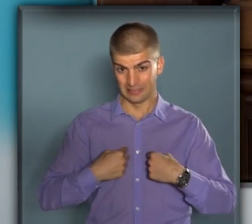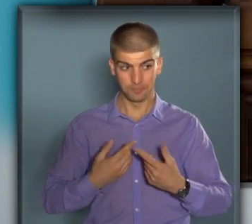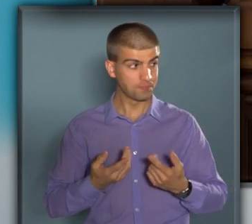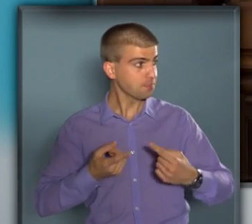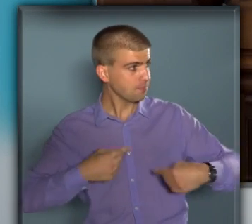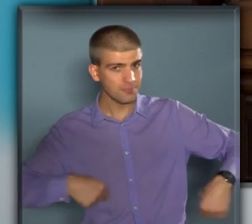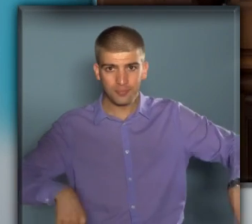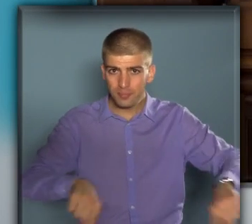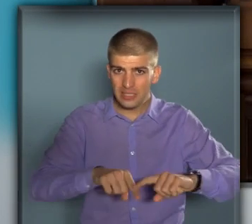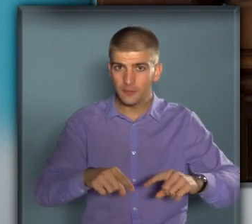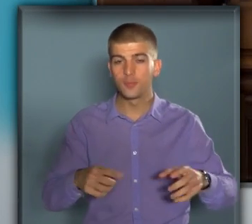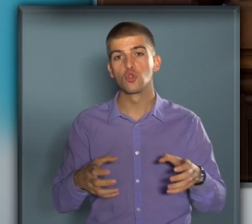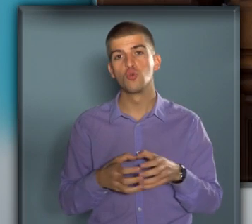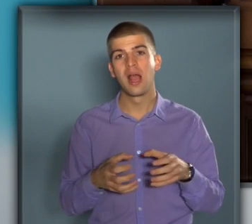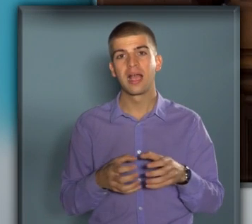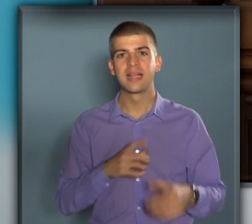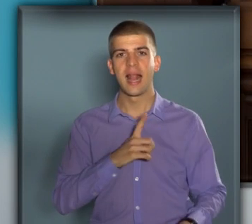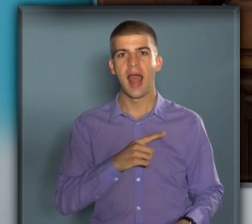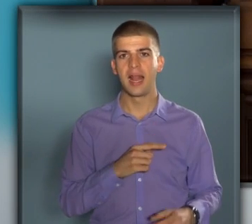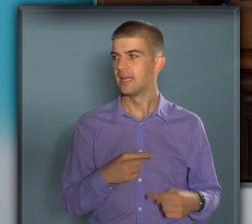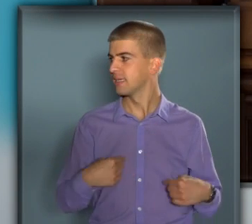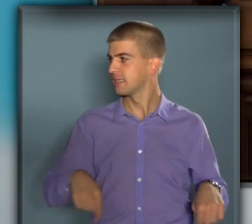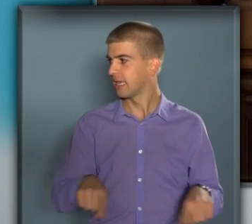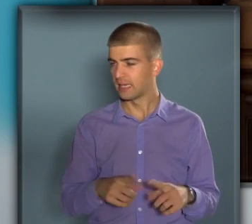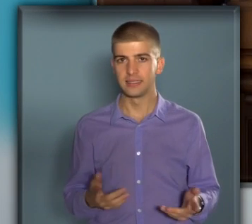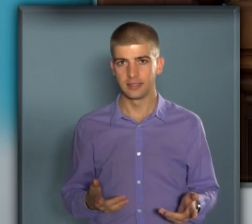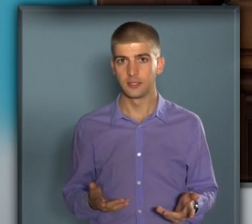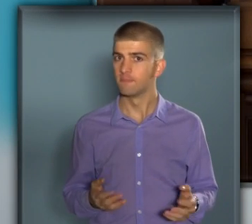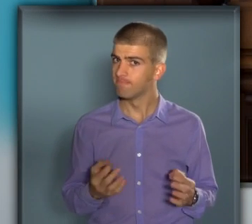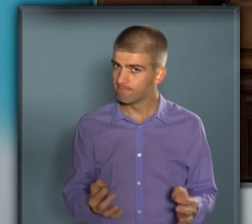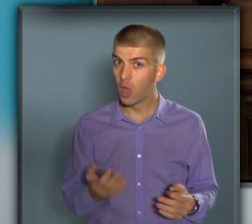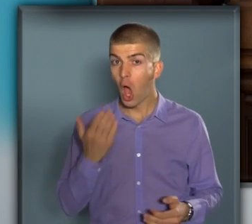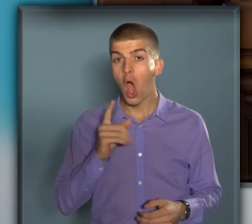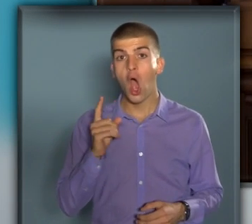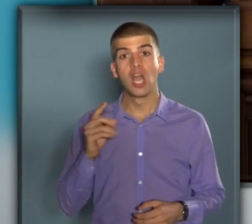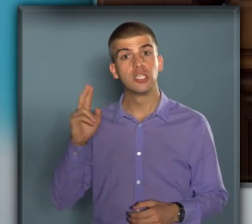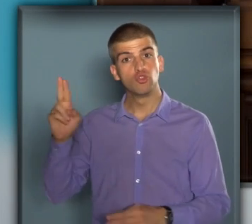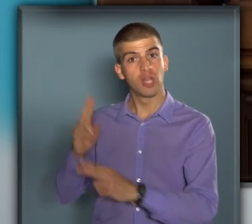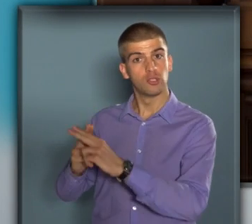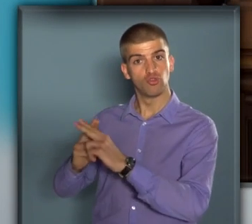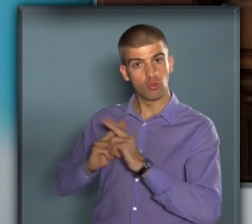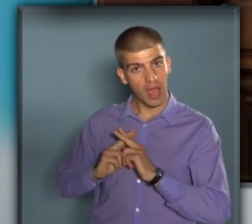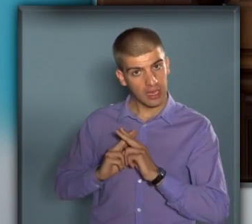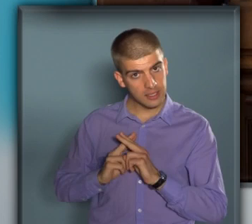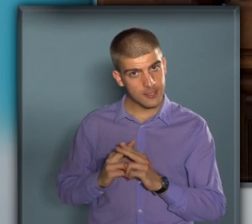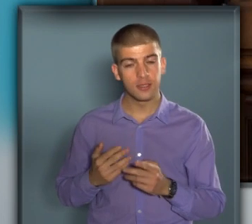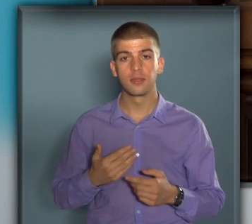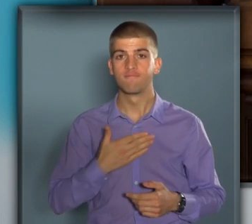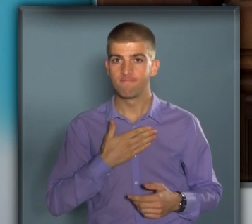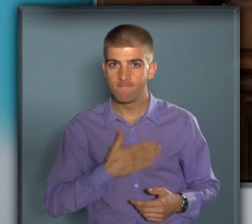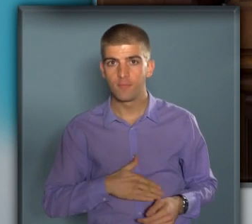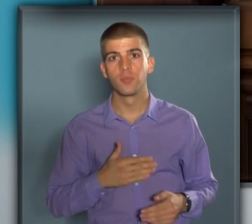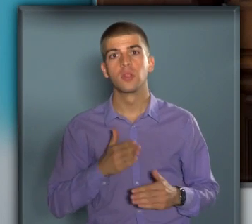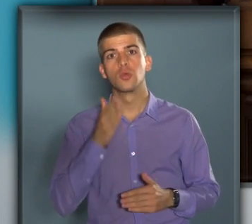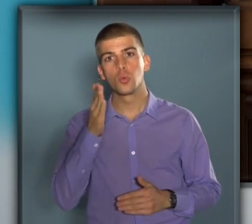Mi, mint a gyülekezetnek a lelkészei, ha Isten erőt és egészséget ad, ezek szerint szeretnénk